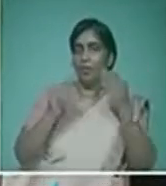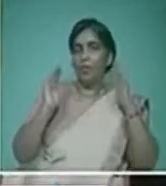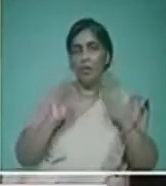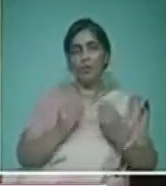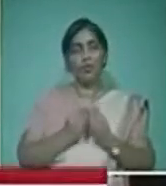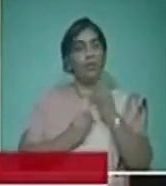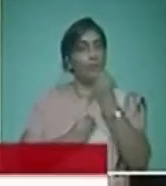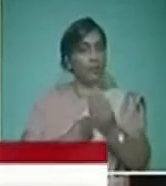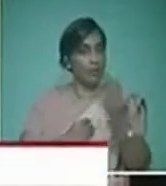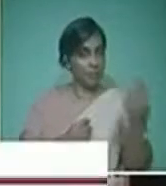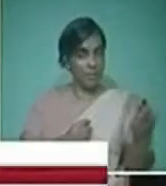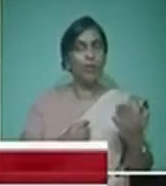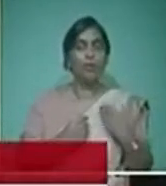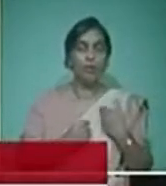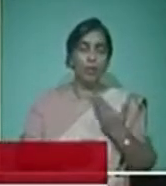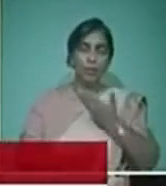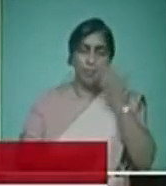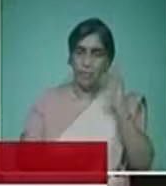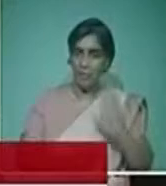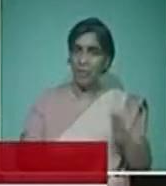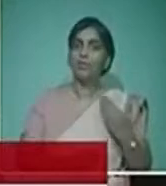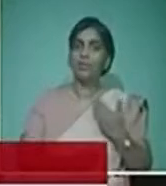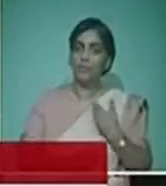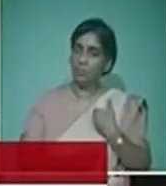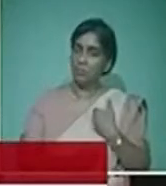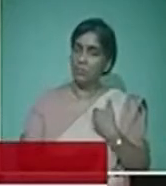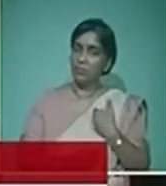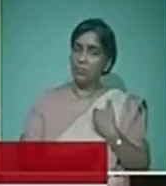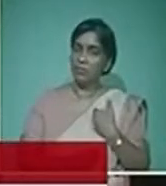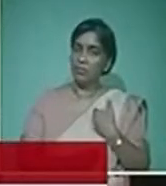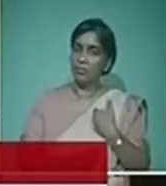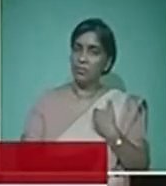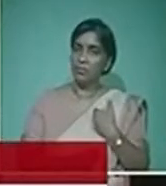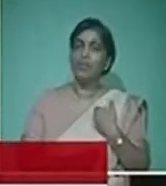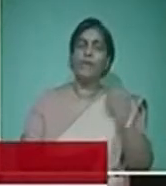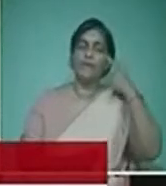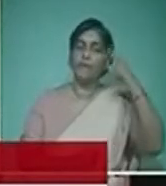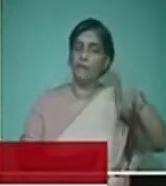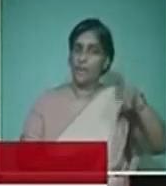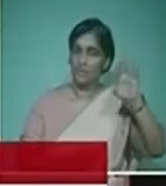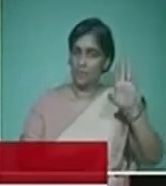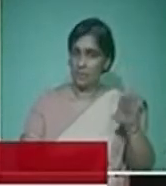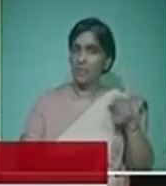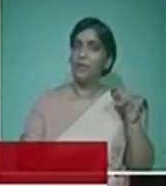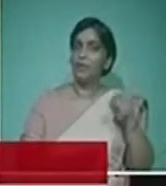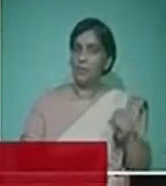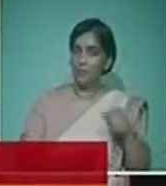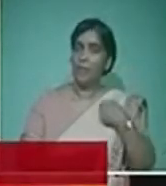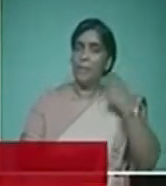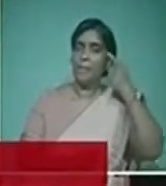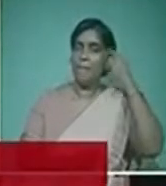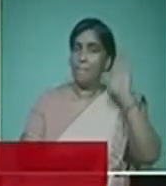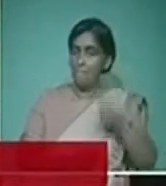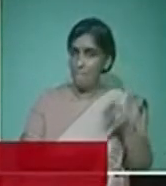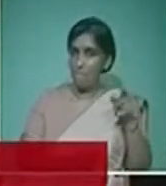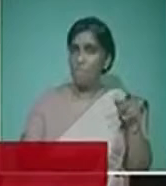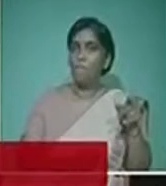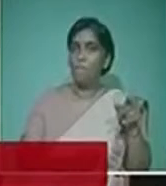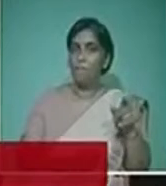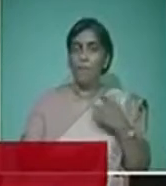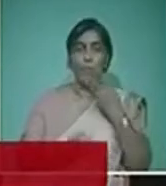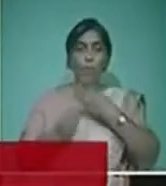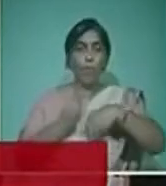සහල් ලබා ගැනීමට හැකිවෙනු ඇතැයි මම විශ්වාස කරනවා. මම බලාපොරොත්තු වෙන්නේ පෝර